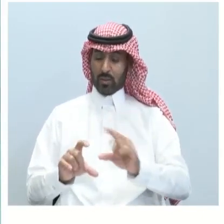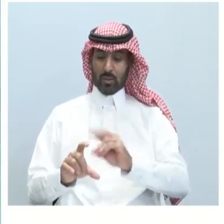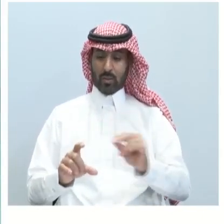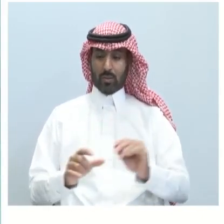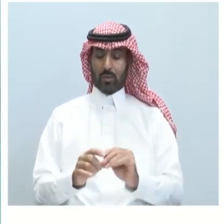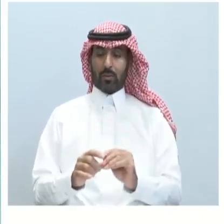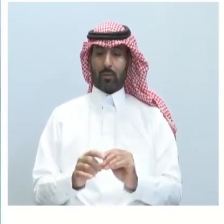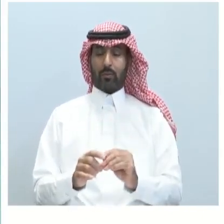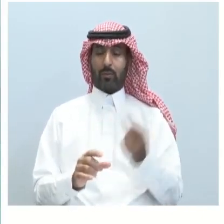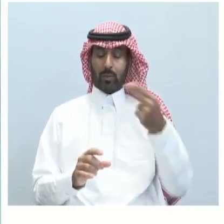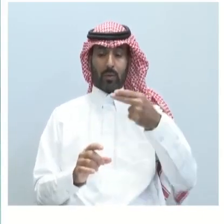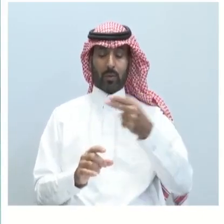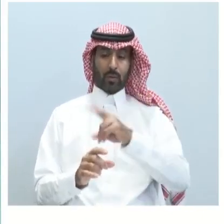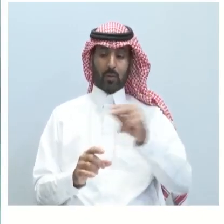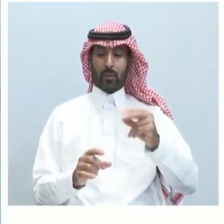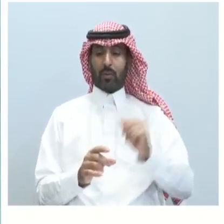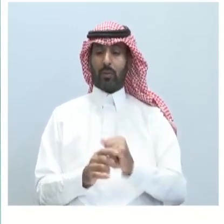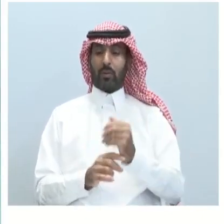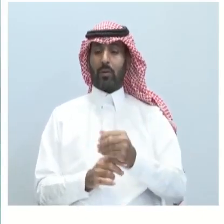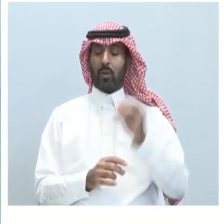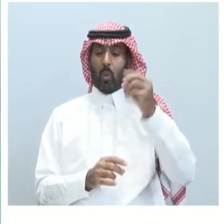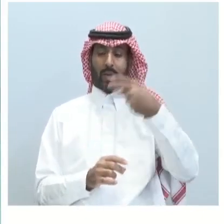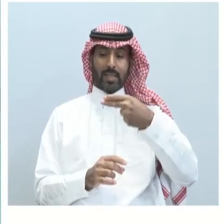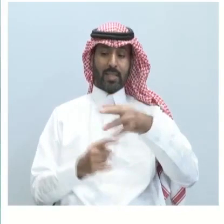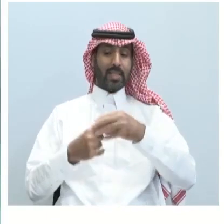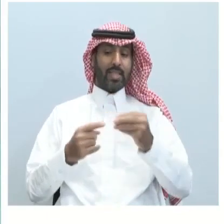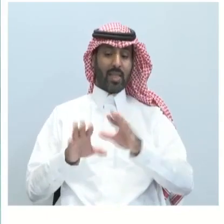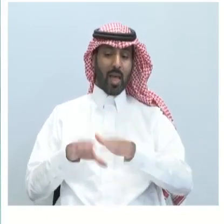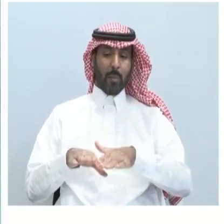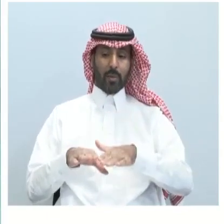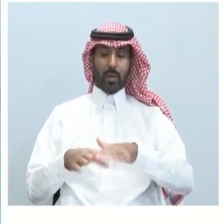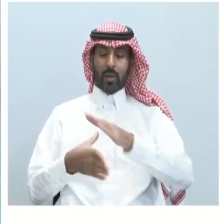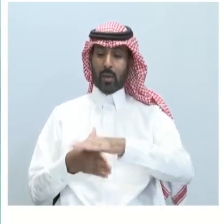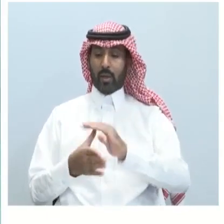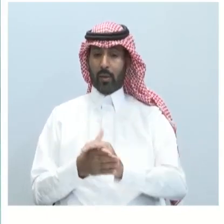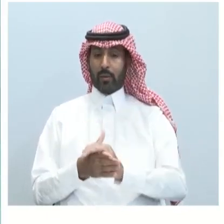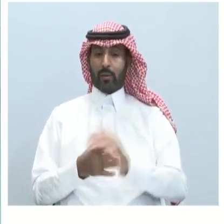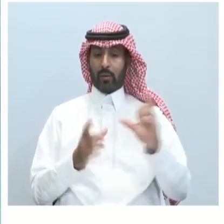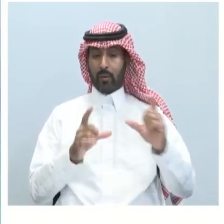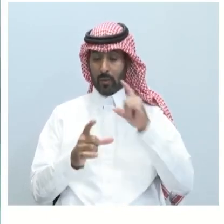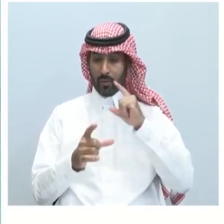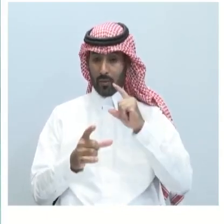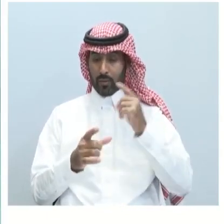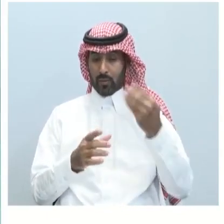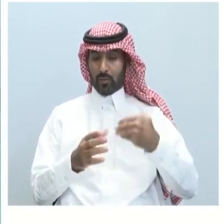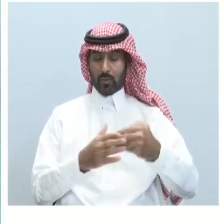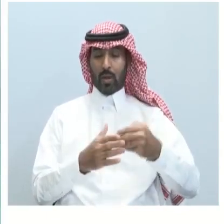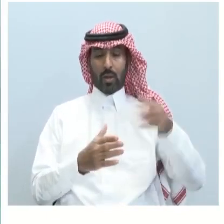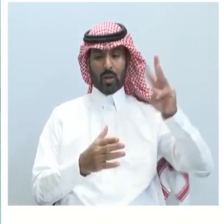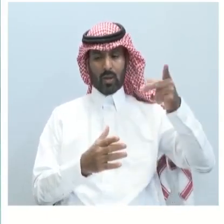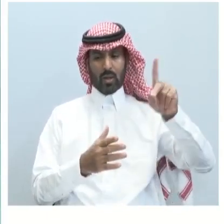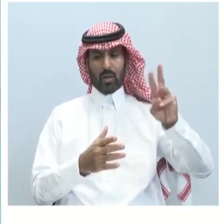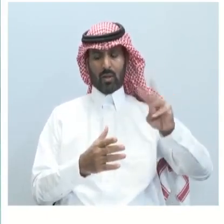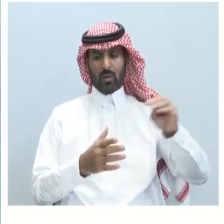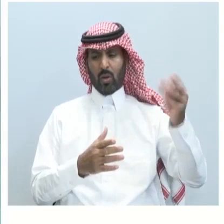الهيدروكسيد بمعنى انه بيكون عندي ايش تركيزه ثابت تركيزه ثابت اذا في هذه الحاله سوف نستثني من الاتش تو